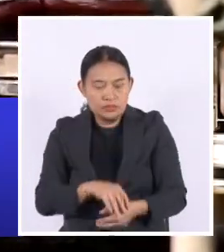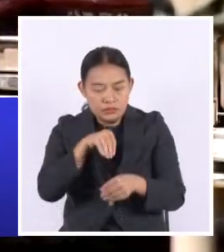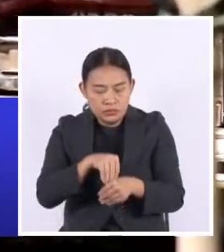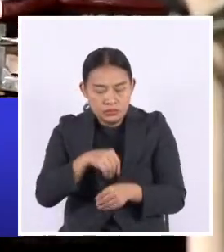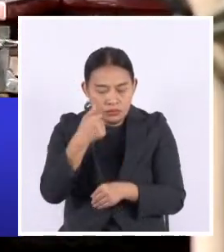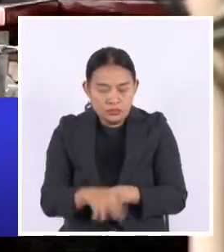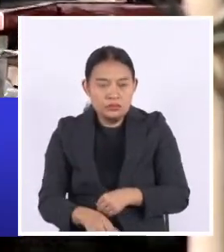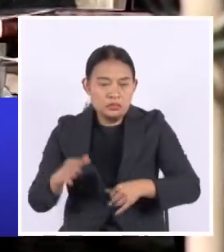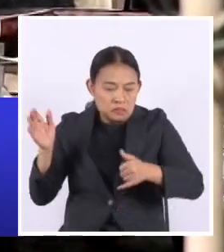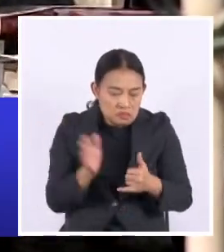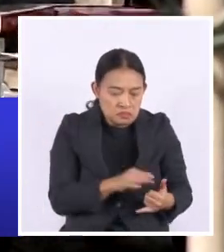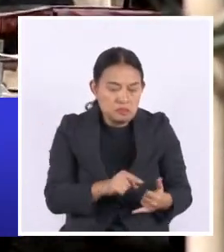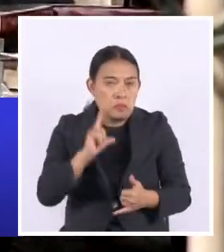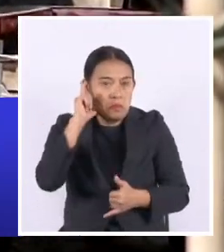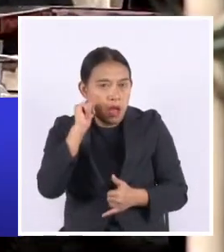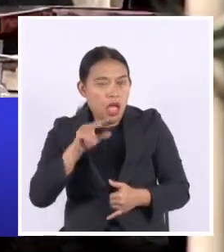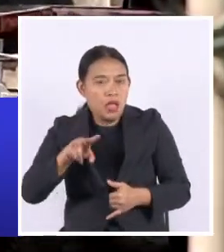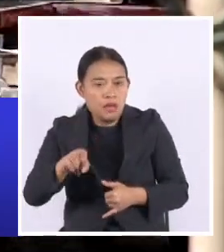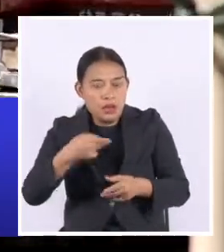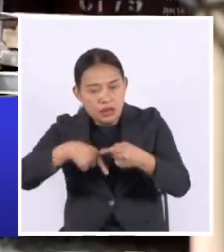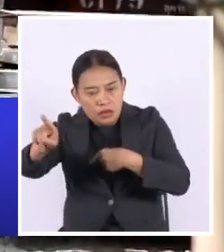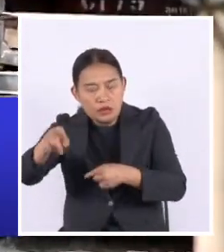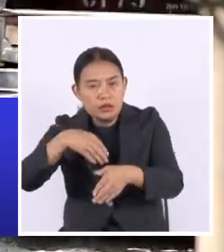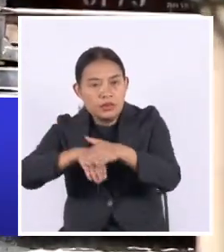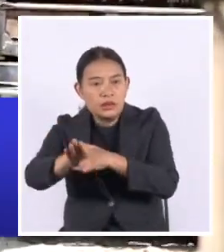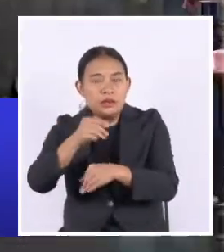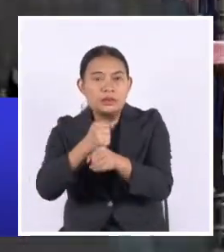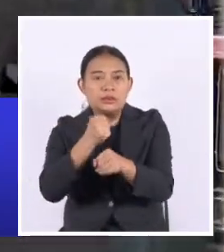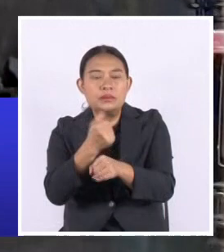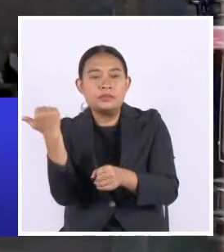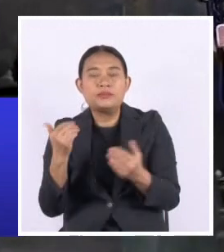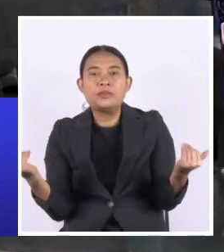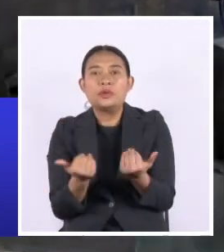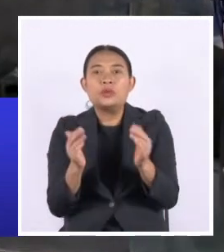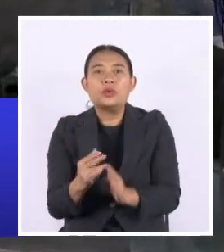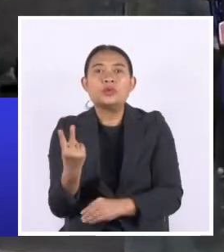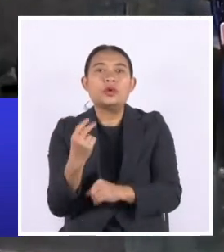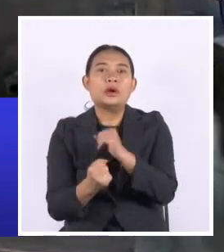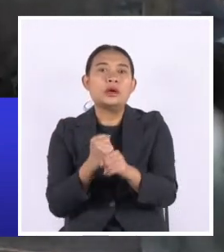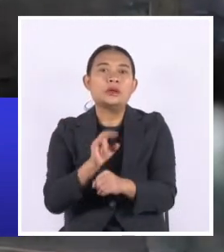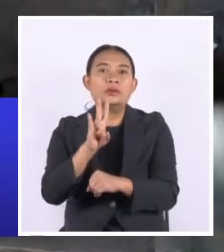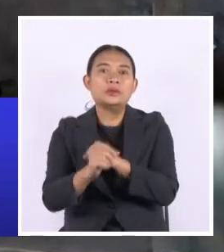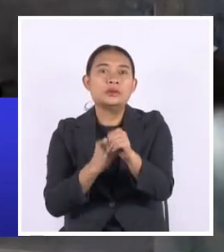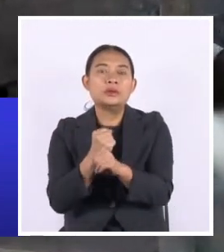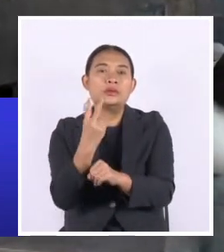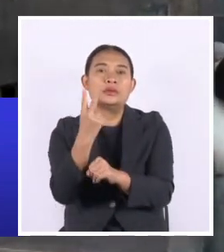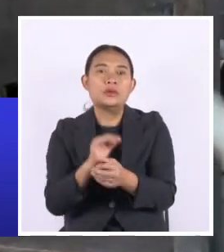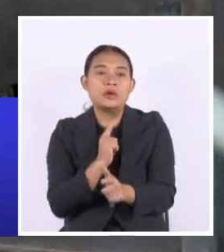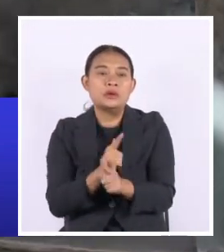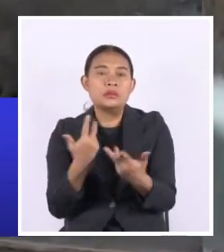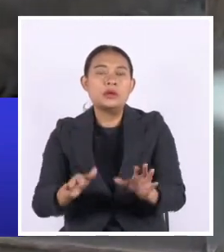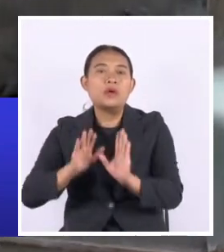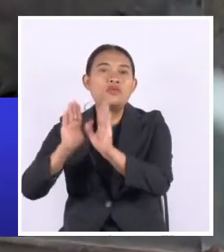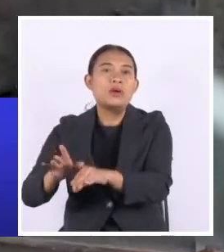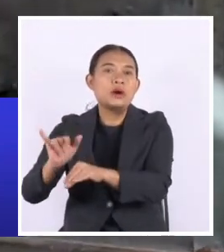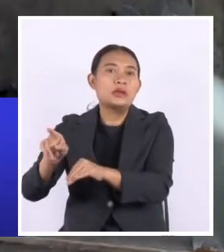แม่ตีเมียทำให้ทั้งสองเนี่ยเขาต้องหนีไปทำงานต่างจังหวัดลูกทั้ง2คนอายุ7ขวบกับ2ขวบก็เลี้ยงไม่ได้ต้องฝากญาติเลี้ยงเอา